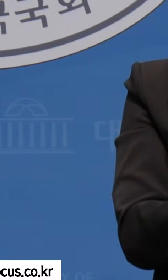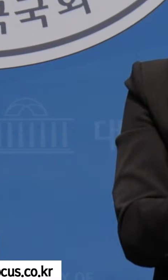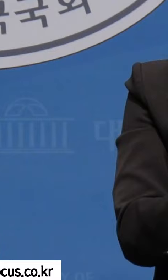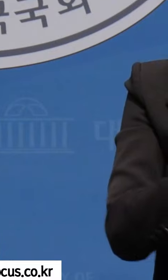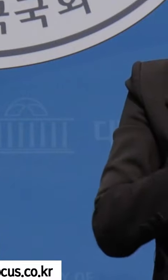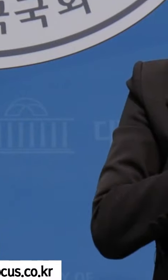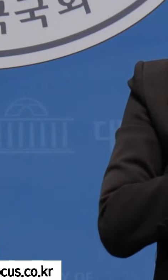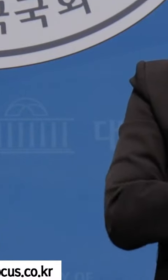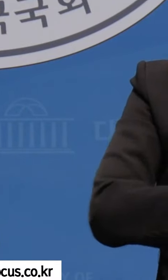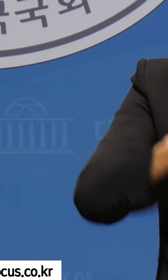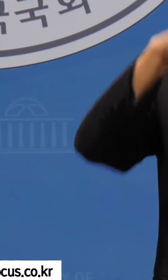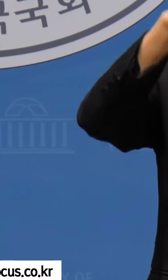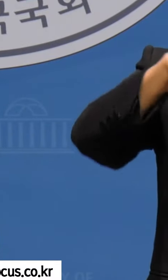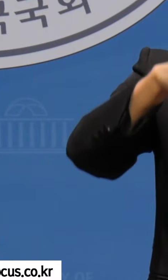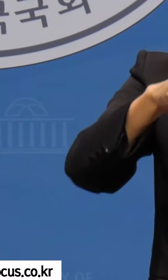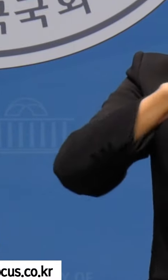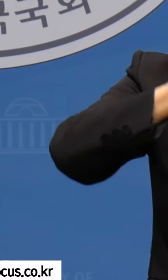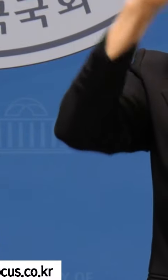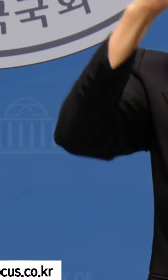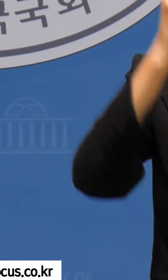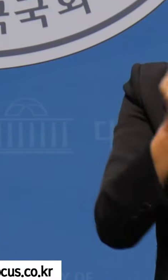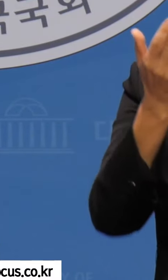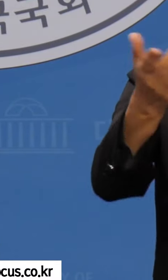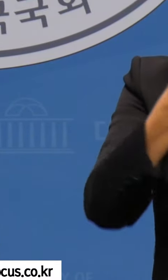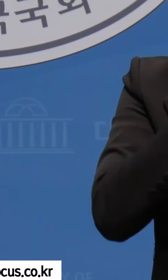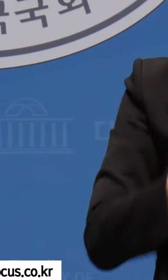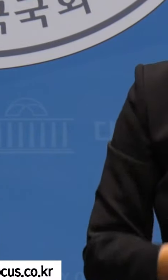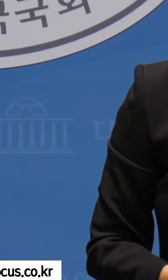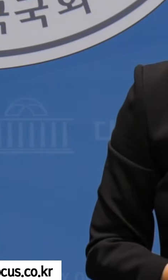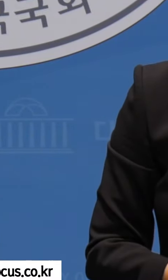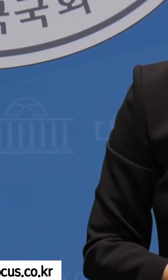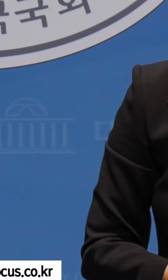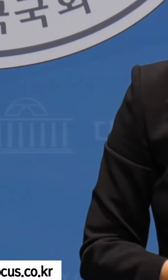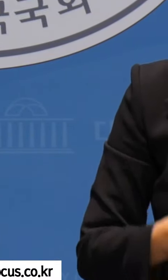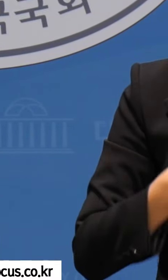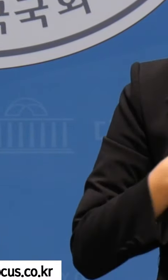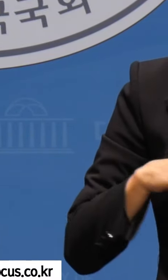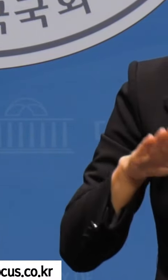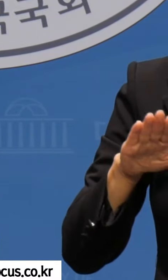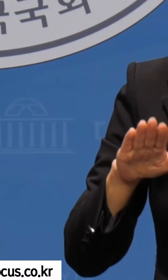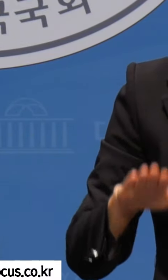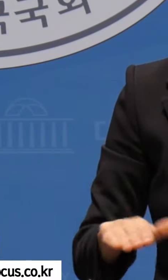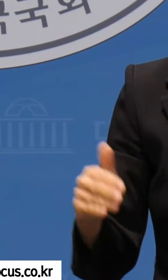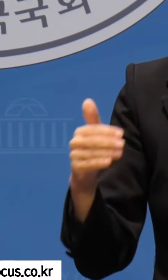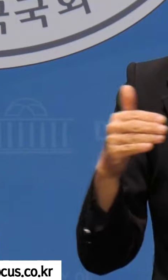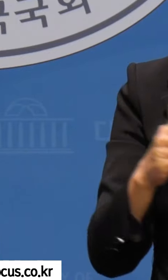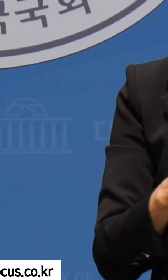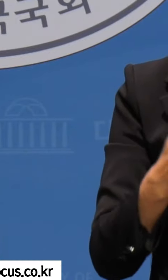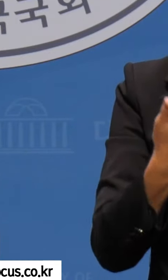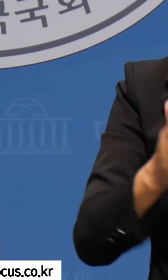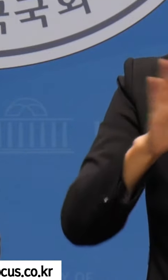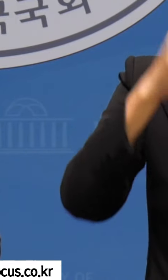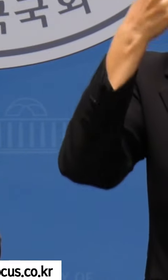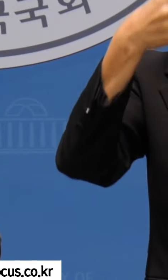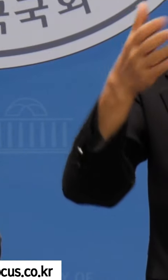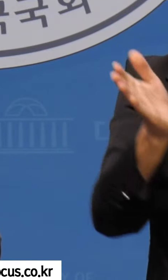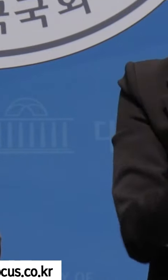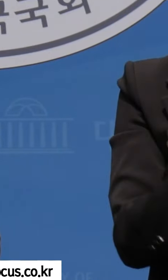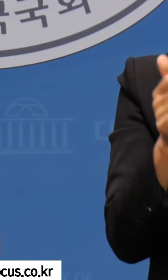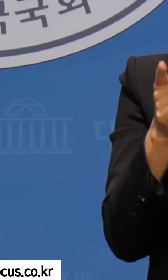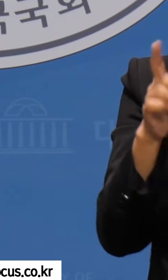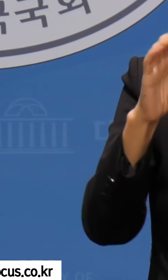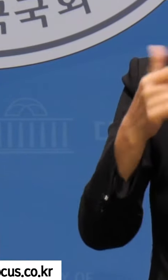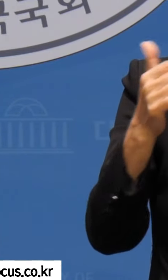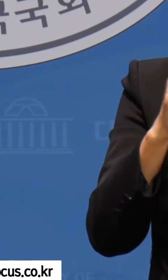자리를 잡도록 하고 싶습니다 제가 오늘이 자리에 서기까지 당 허나